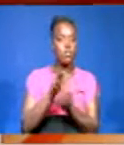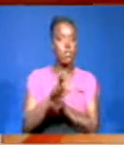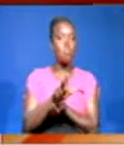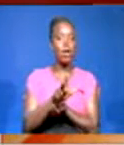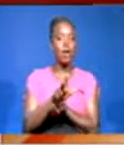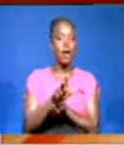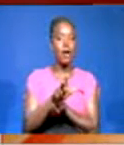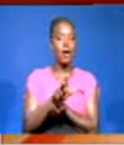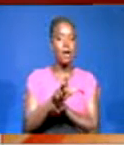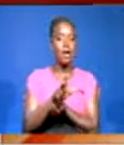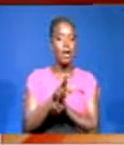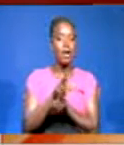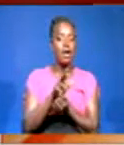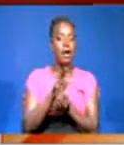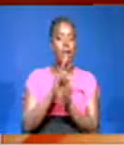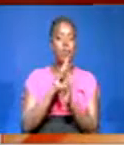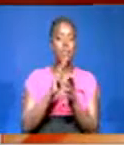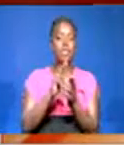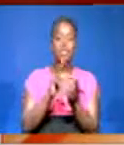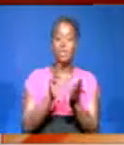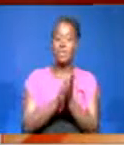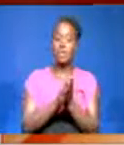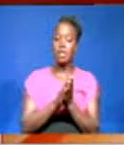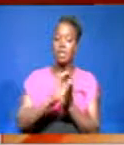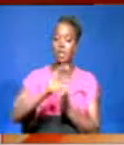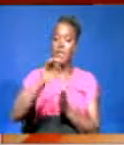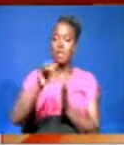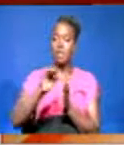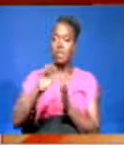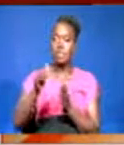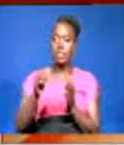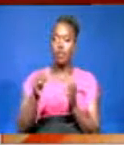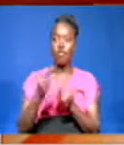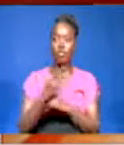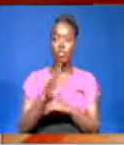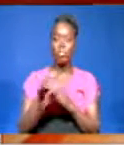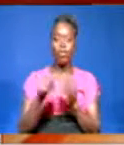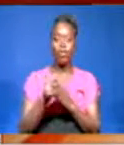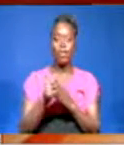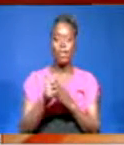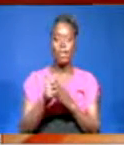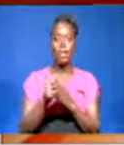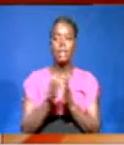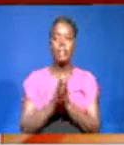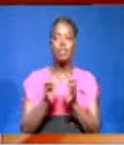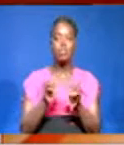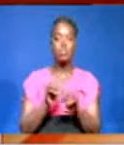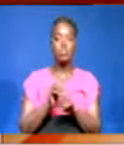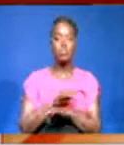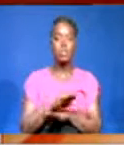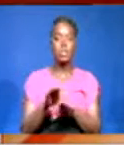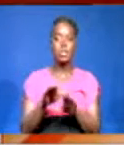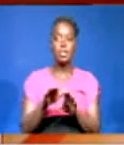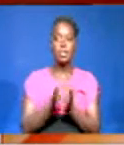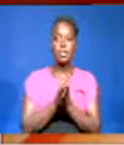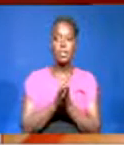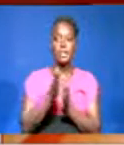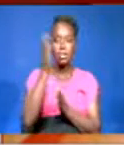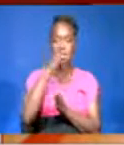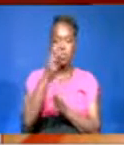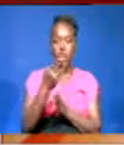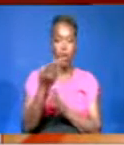vimeripotiwa jijini Kampala, Uganda, na kufikisha 14 jumla ya idadi ya visa vya maambukizi katika muda wa siku mbili